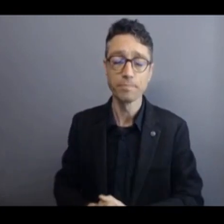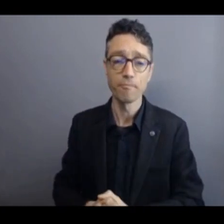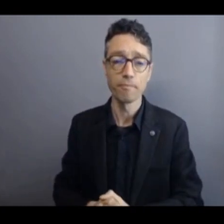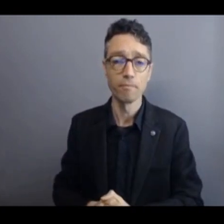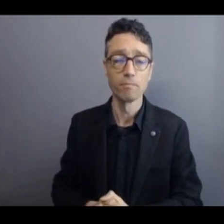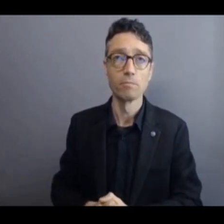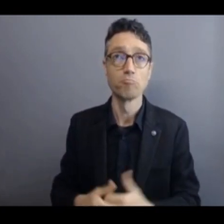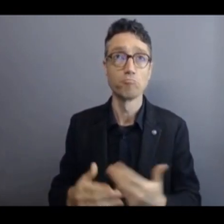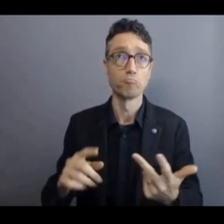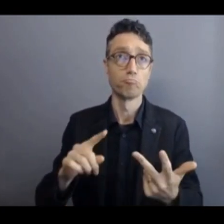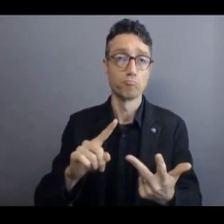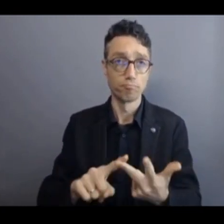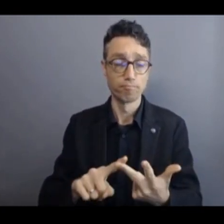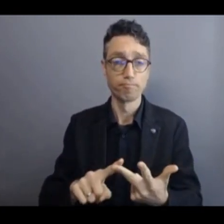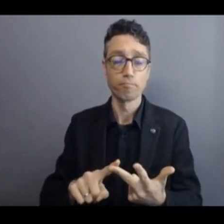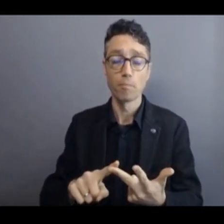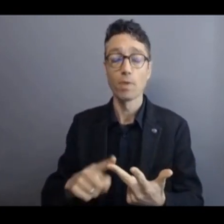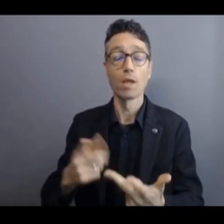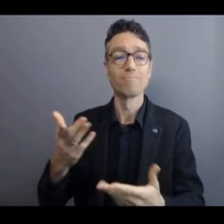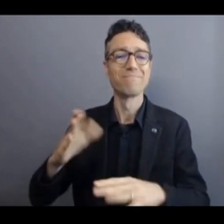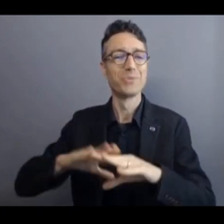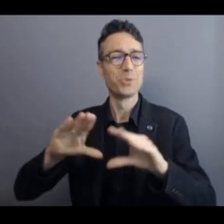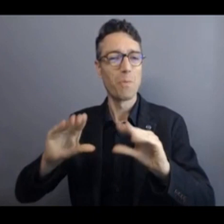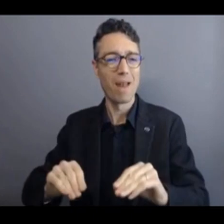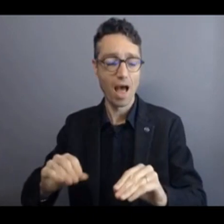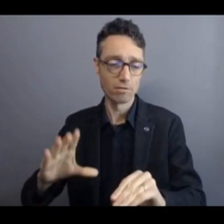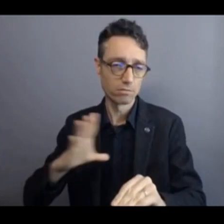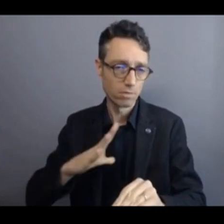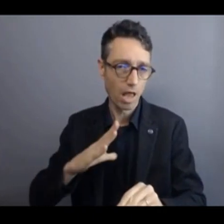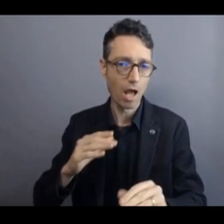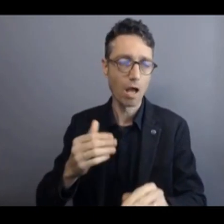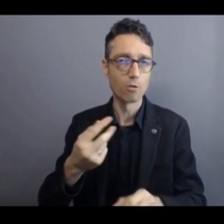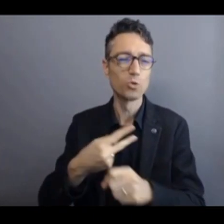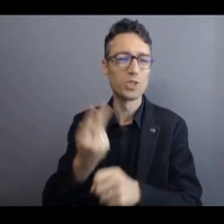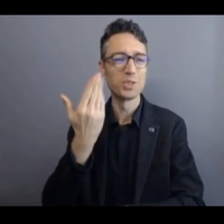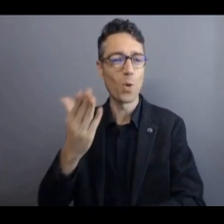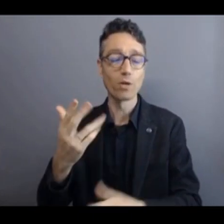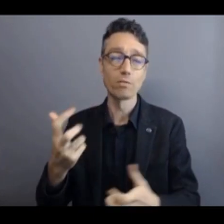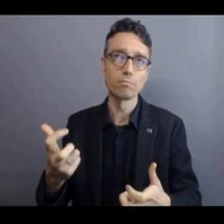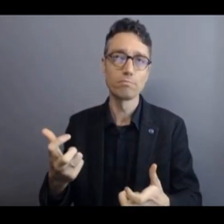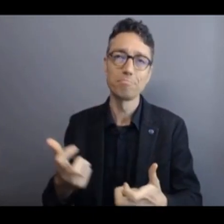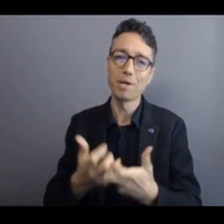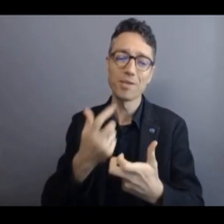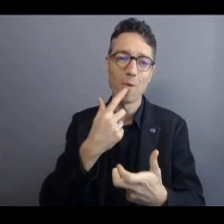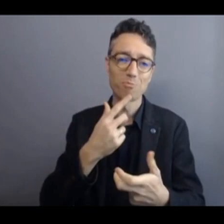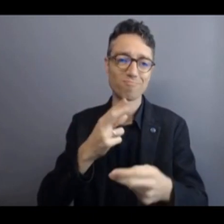On a plein d'outils à bord en fait pour aider les gens. Par exemple, enfin, je vais citer quelques outils parce que sinon je vais pas